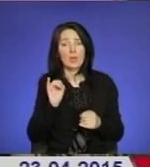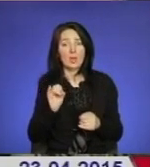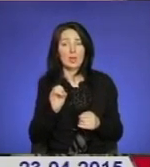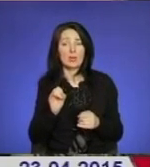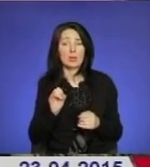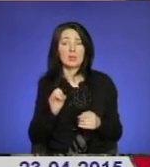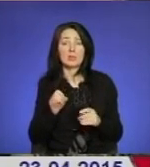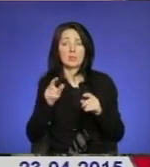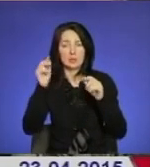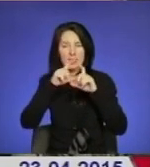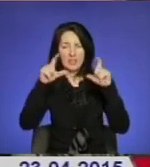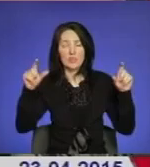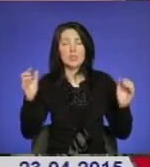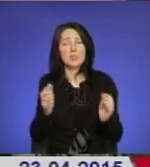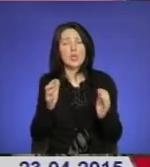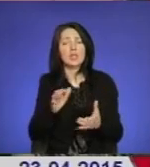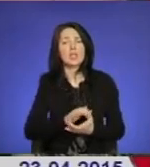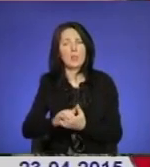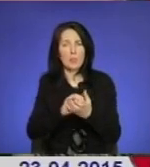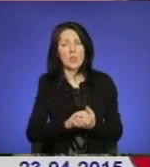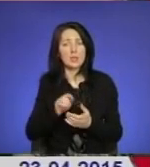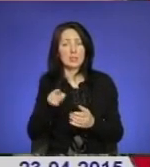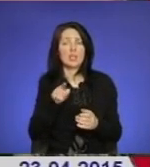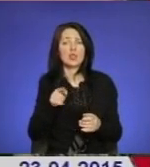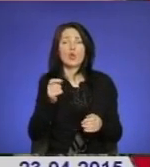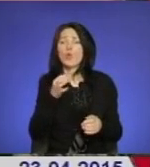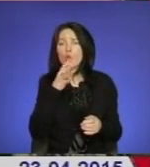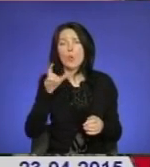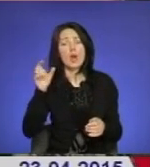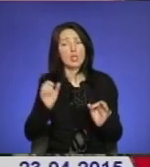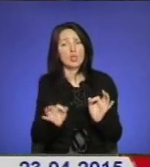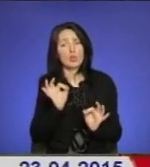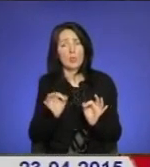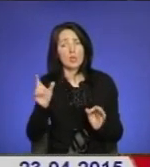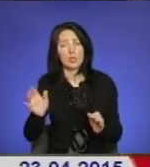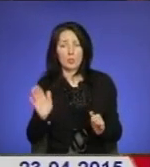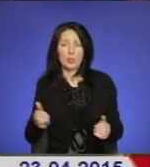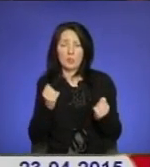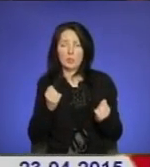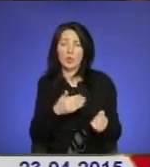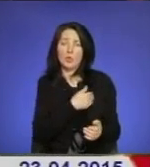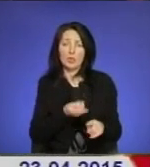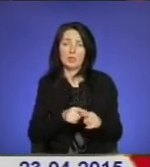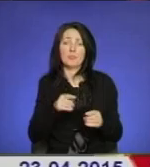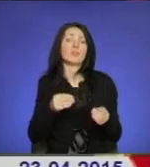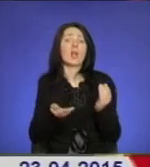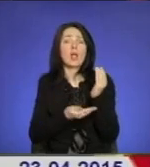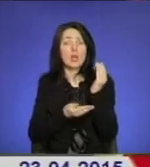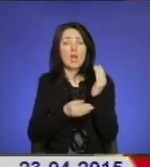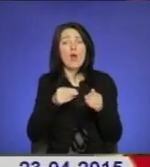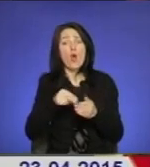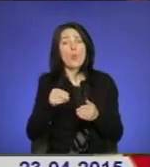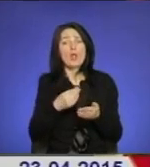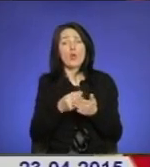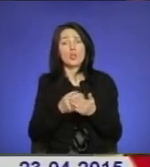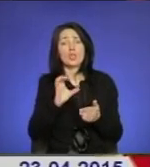якби девіз «Зберегти мир» – все це те, що люба нормальна людина буде підтримувати і прагне це. Саджанці платанів закупили за кошти спонсорів та